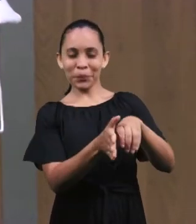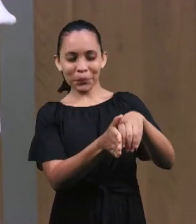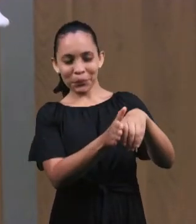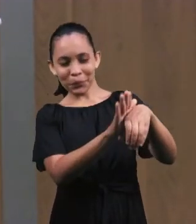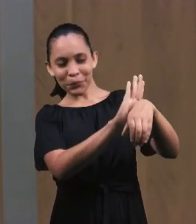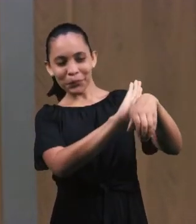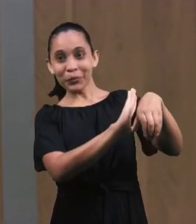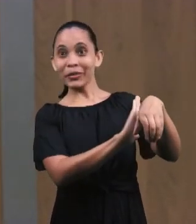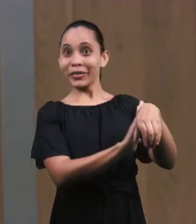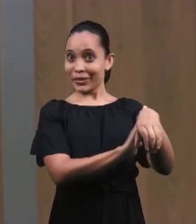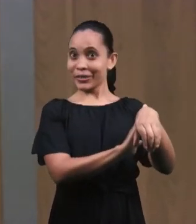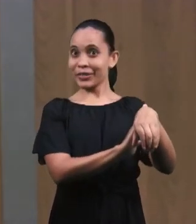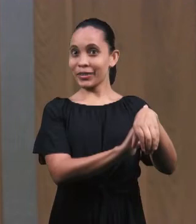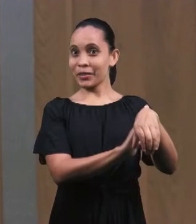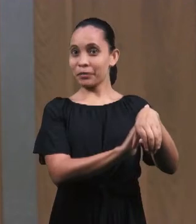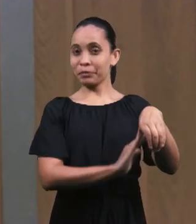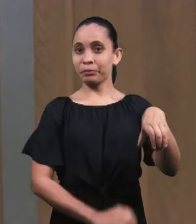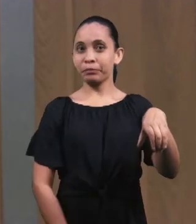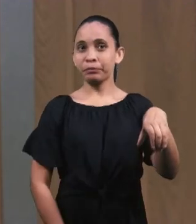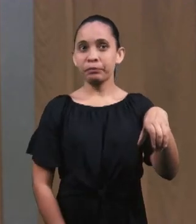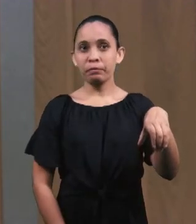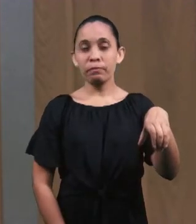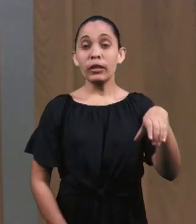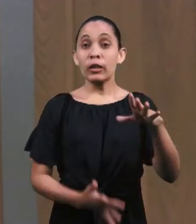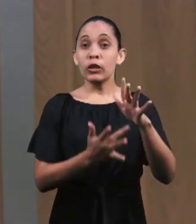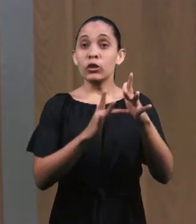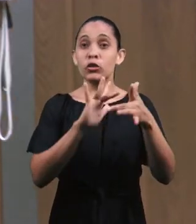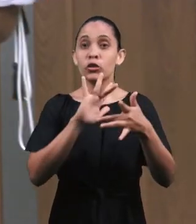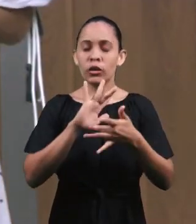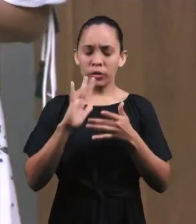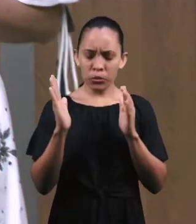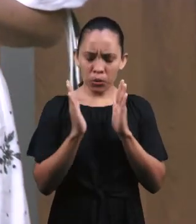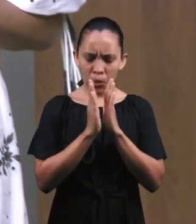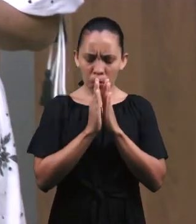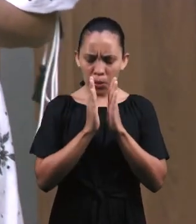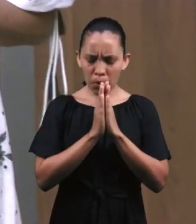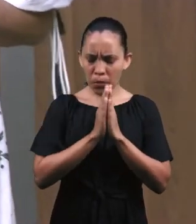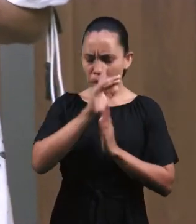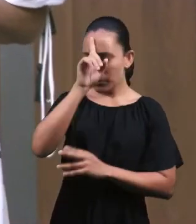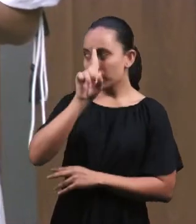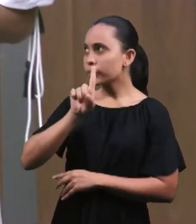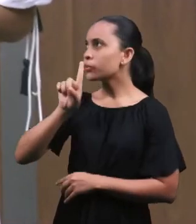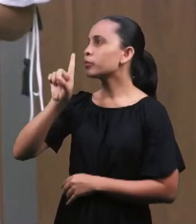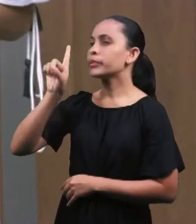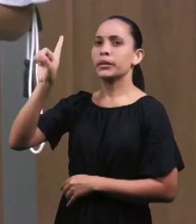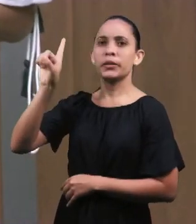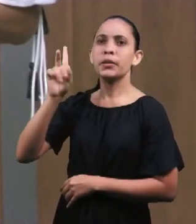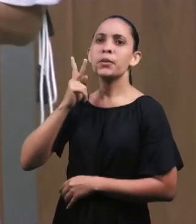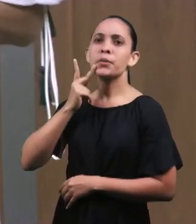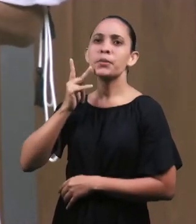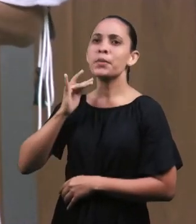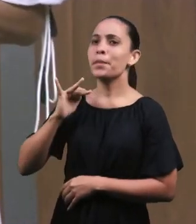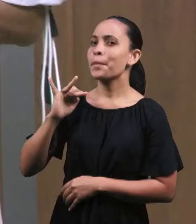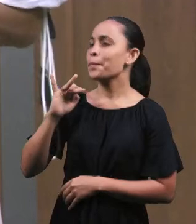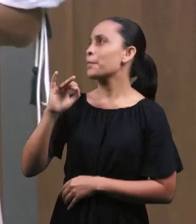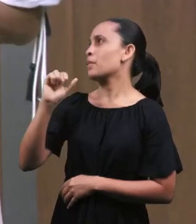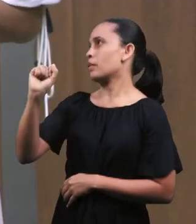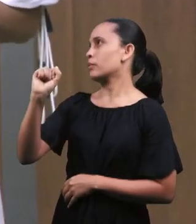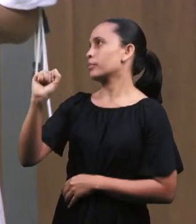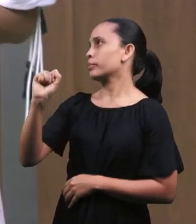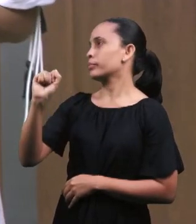la pierre. Voilà, donc on a enlevé la pierre. Jésus a prié au Seigneur. Dieu, il a dit,